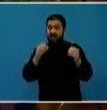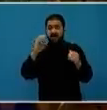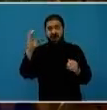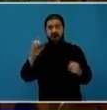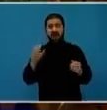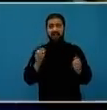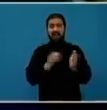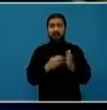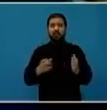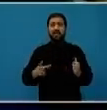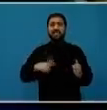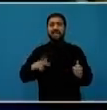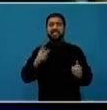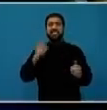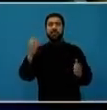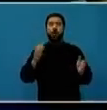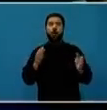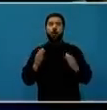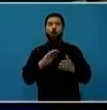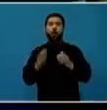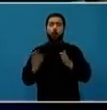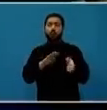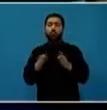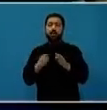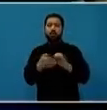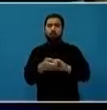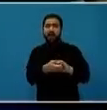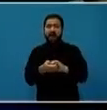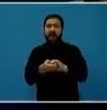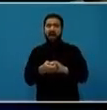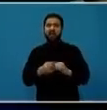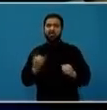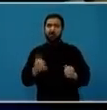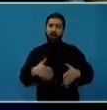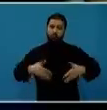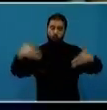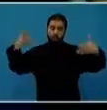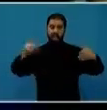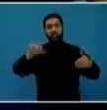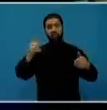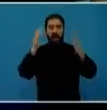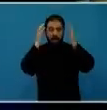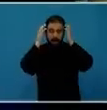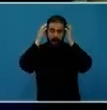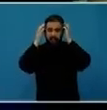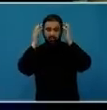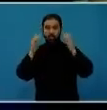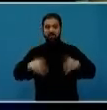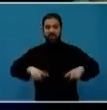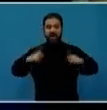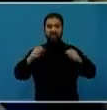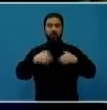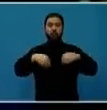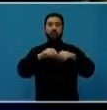trebuie să existe o comuniune atât a bucuriei cât și a necazului. Viața noastră, cum spunea Părintele